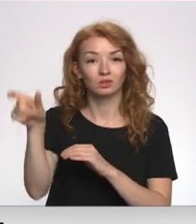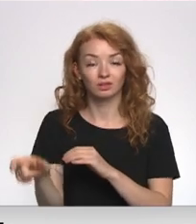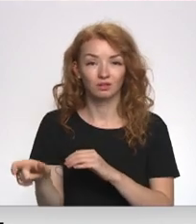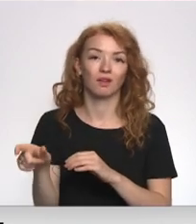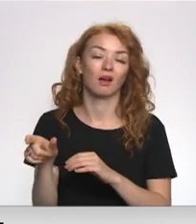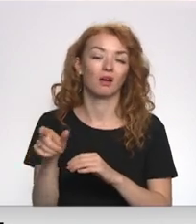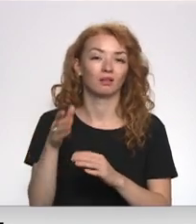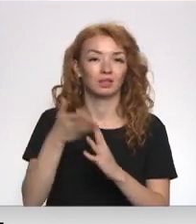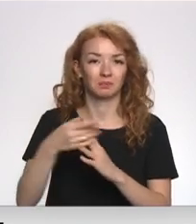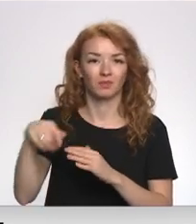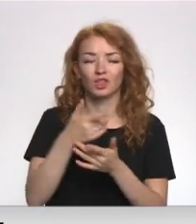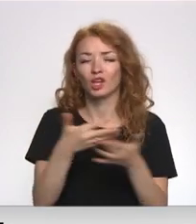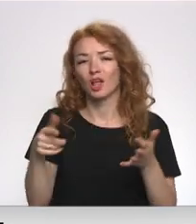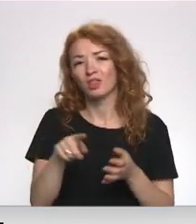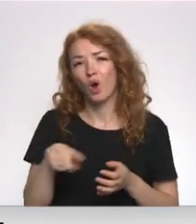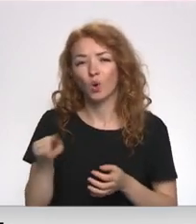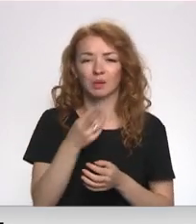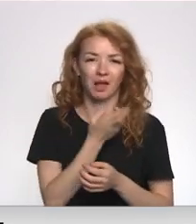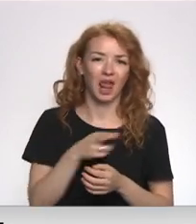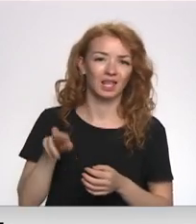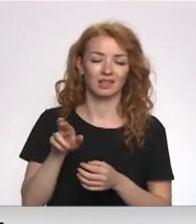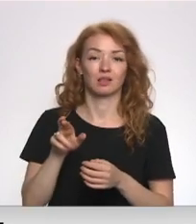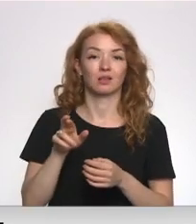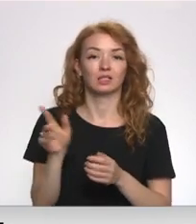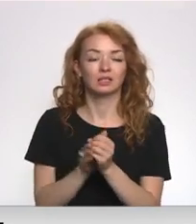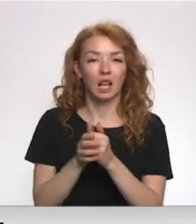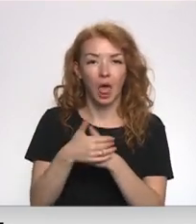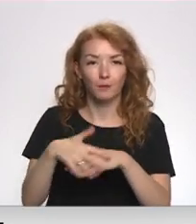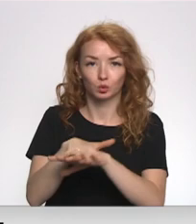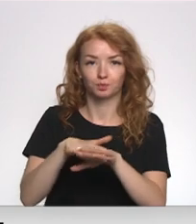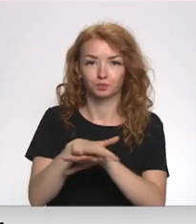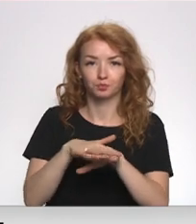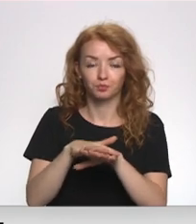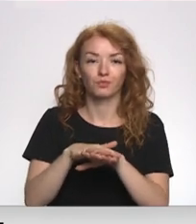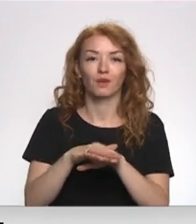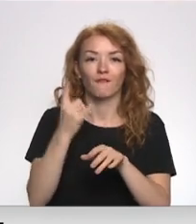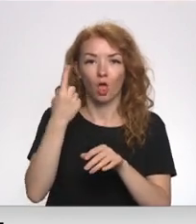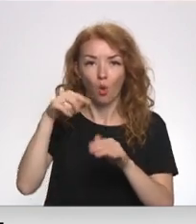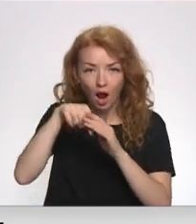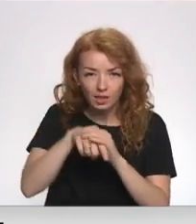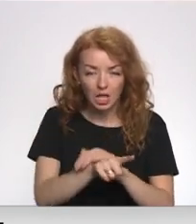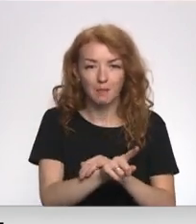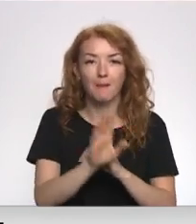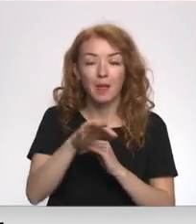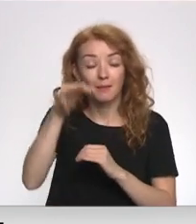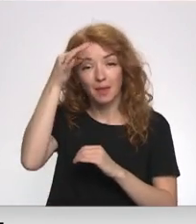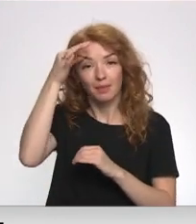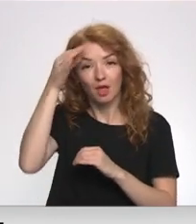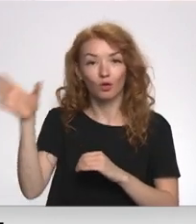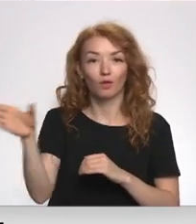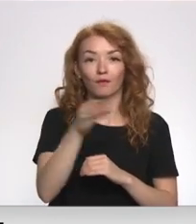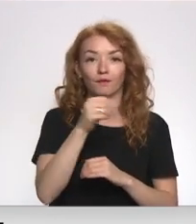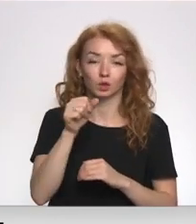vidū bija dažādu tautību un reliģiju pārstāvju, slepus pulcējās vienā no kazarmām, lai pieminētu visus